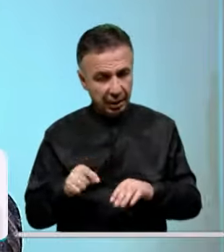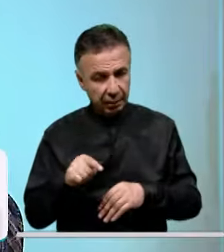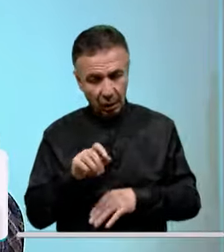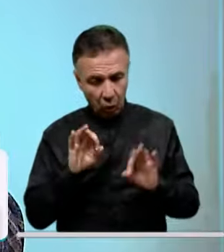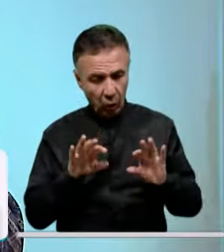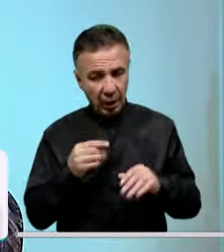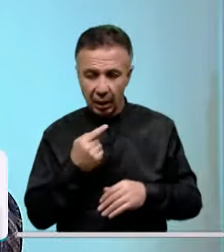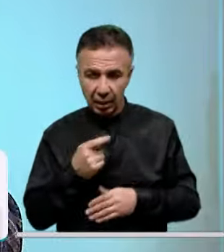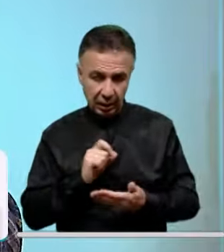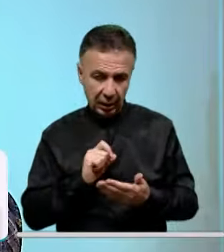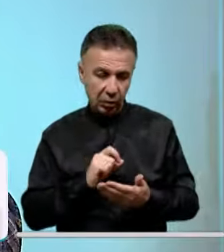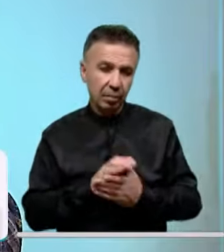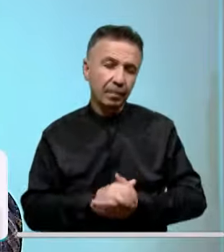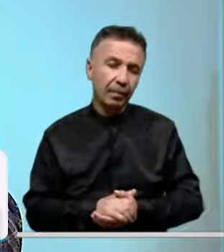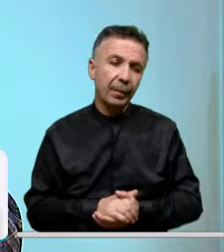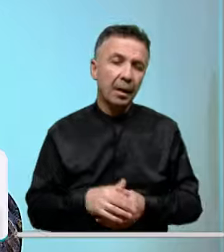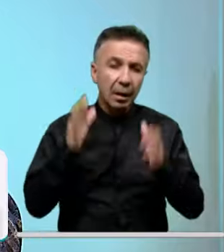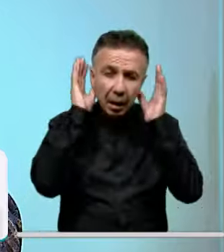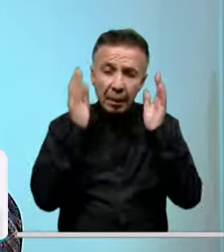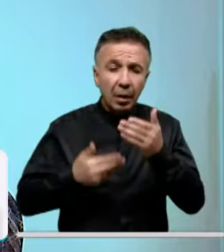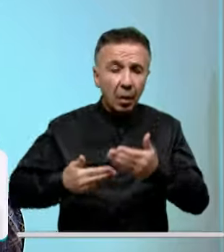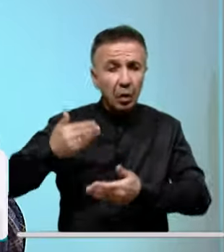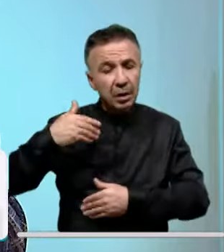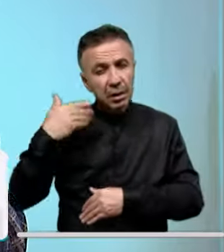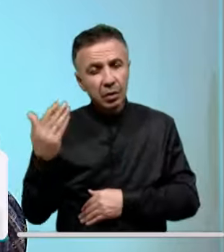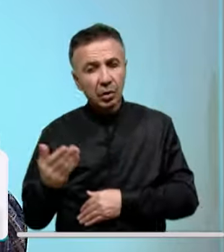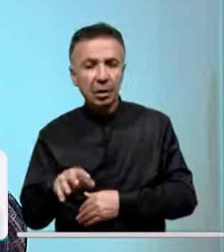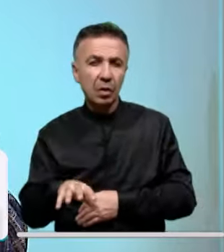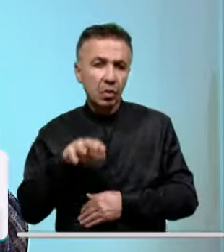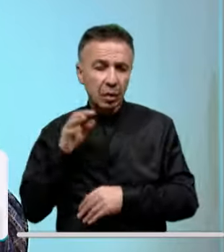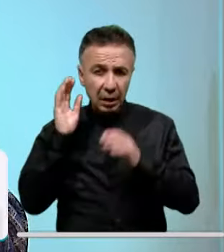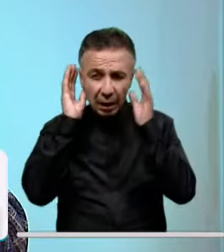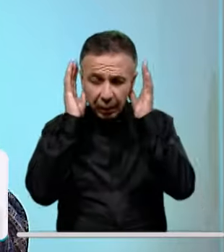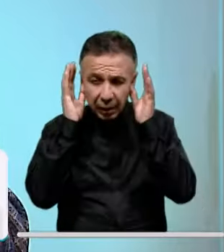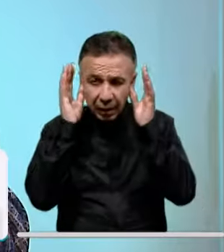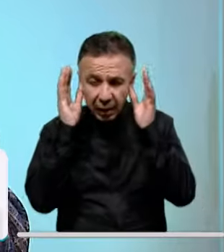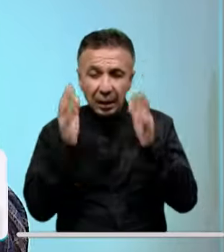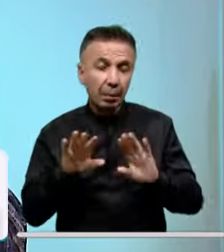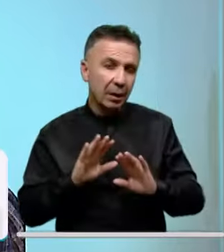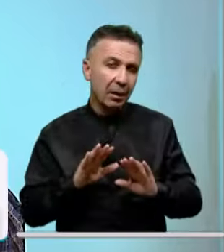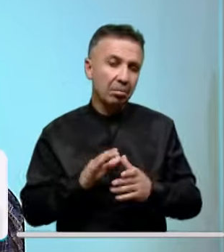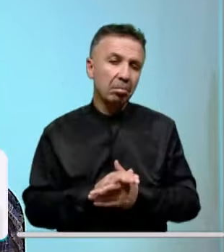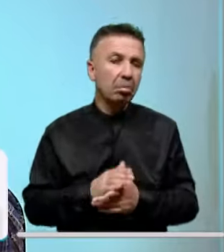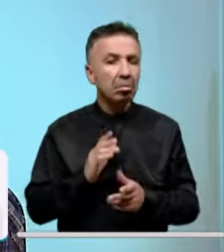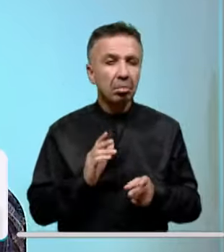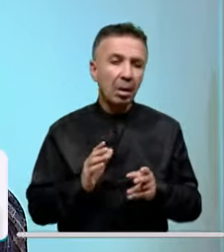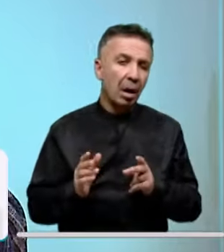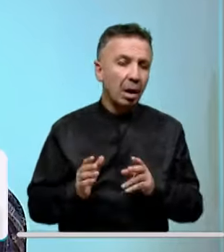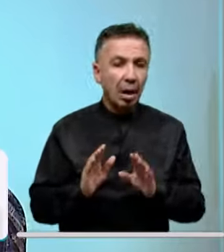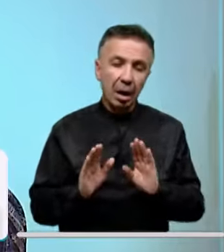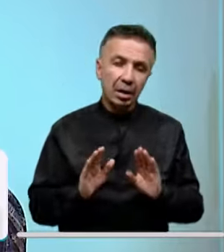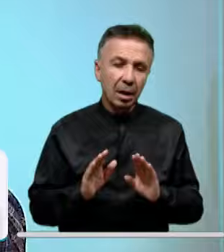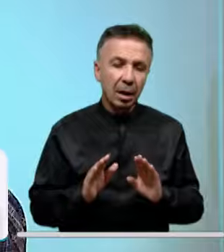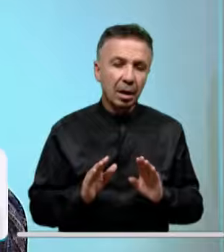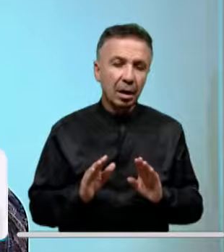tutuyorum. Namazın öncesinde sonrasında sünnetleri budadık. Hatta bazıları namaz iki